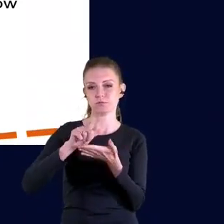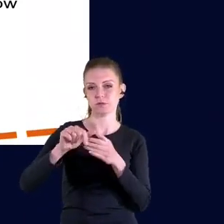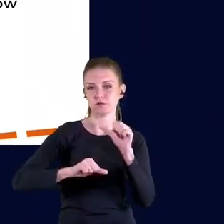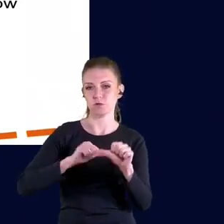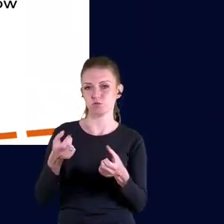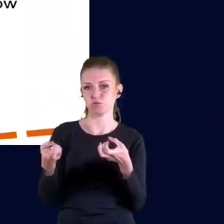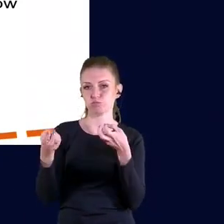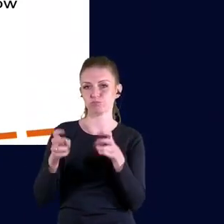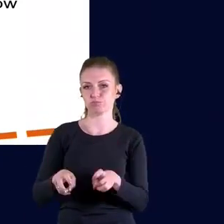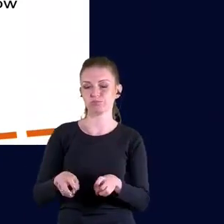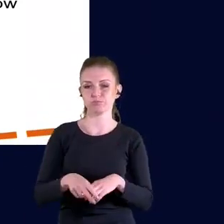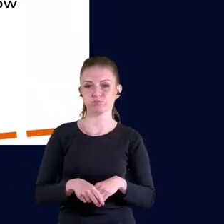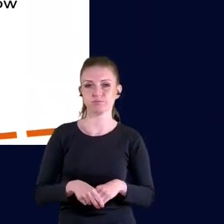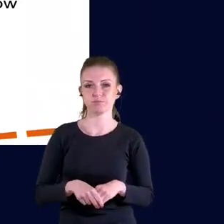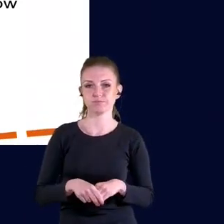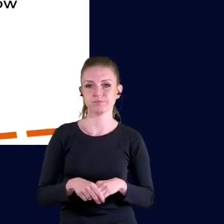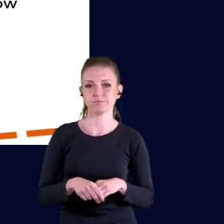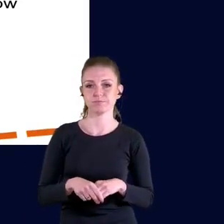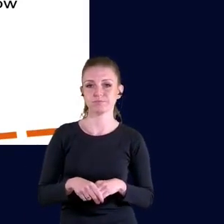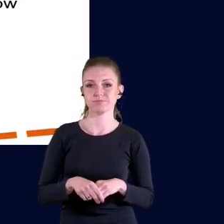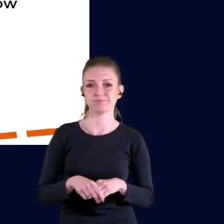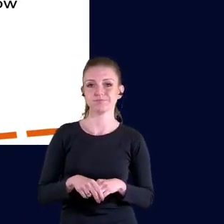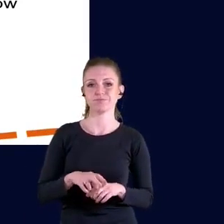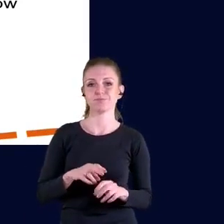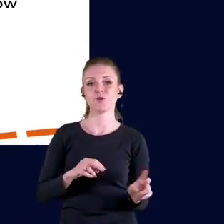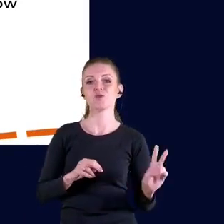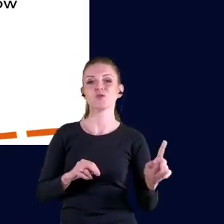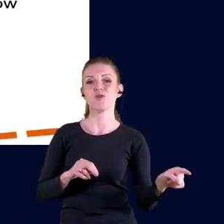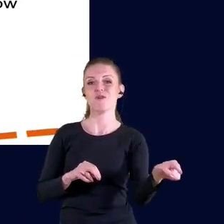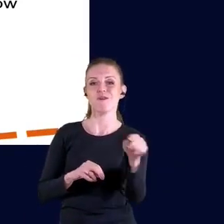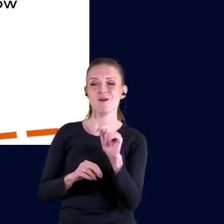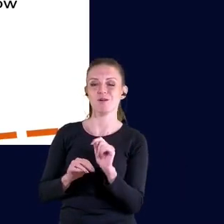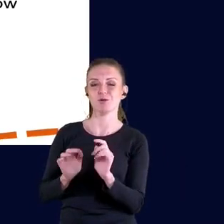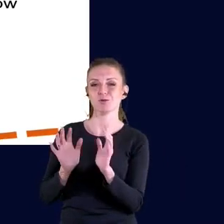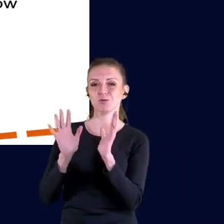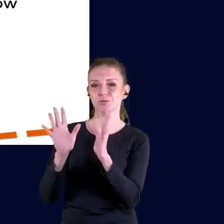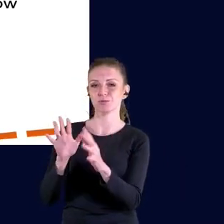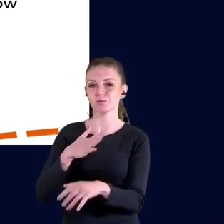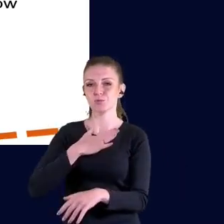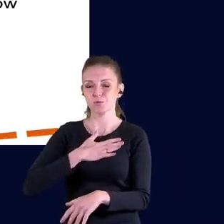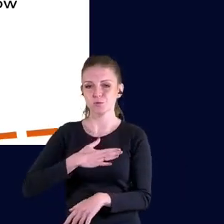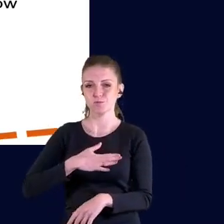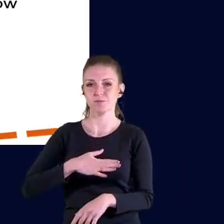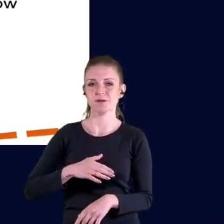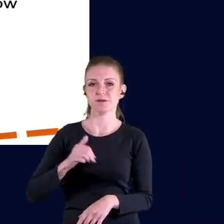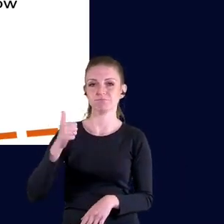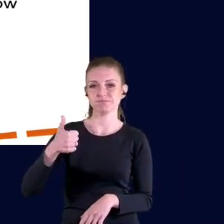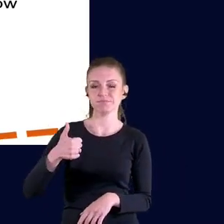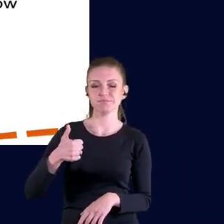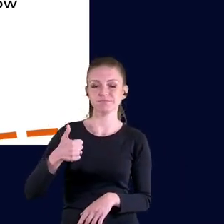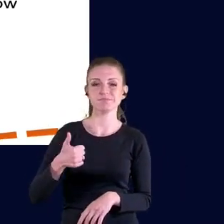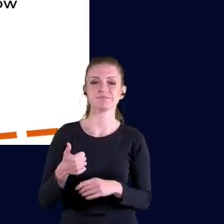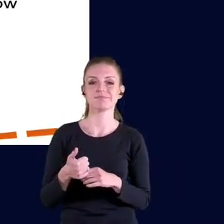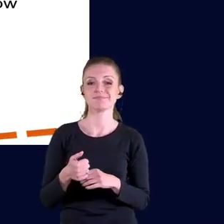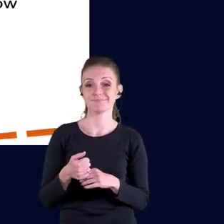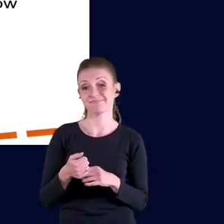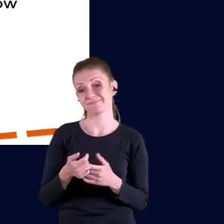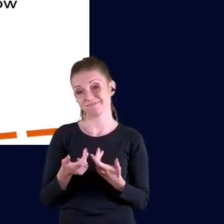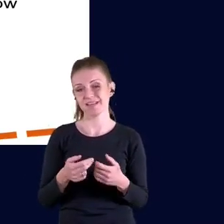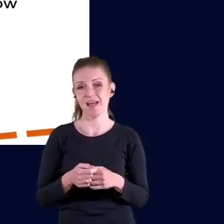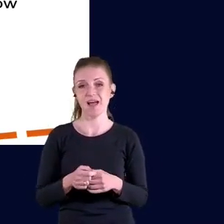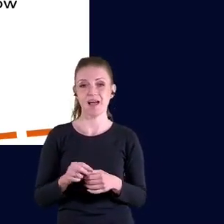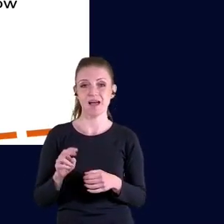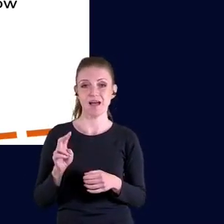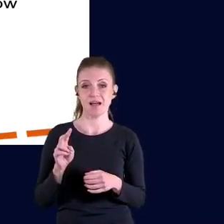roku fani to osoby które Polubiły naszą stronę nie trzeba być